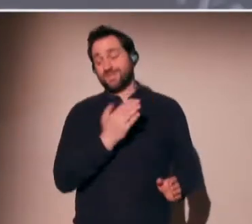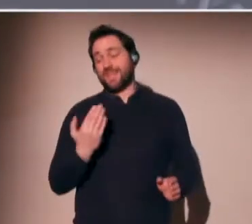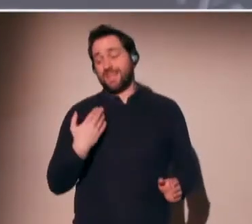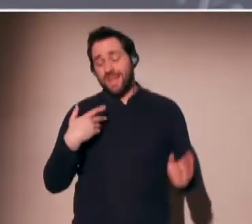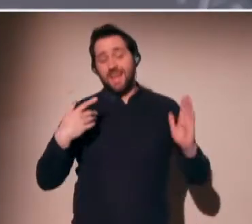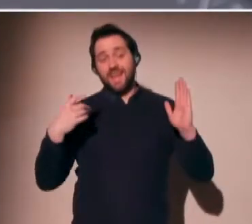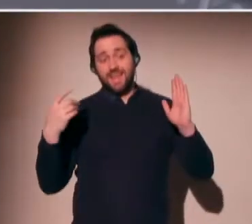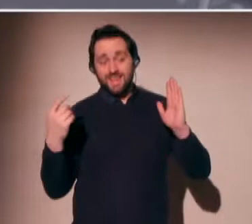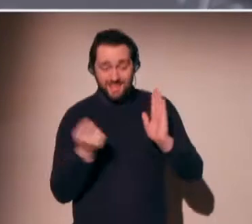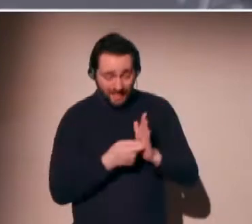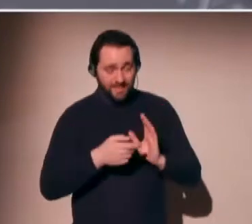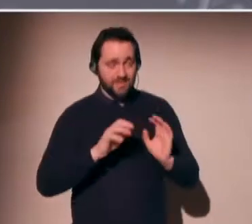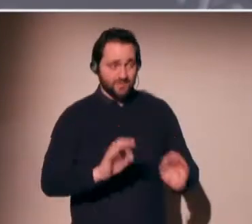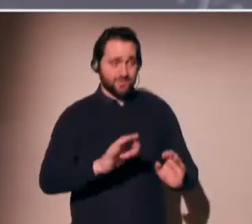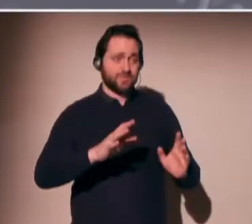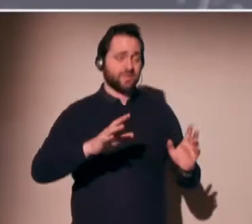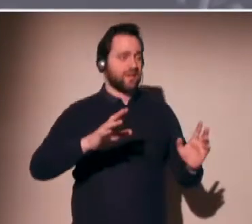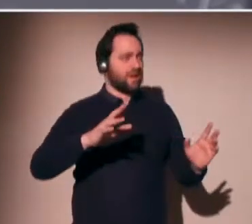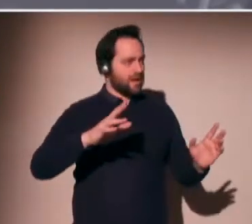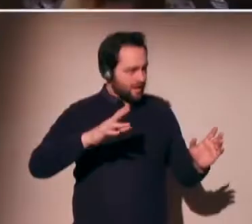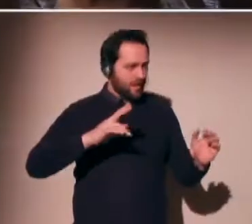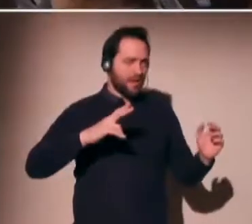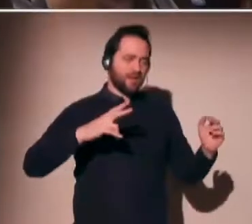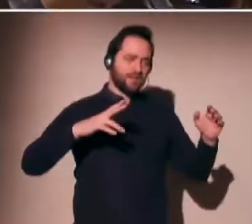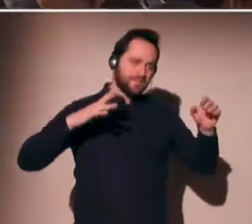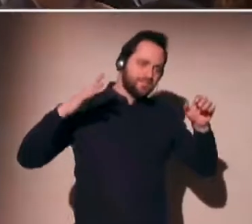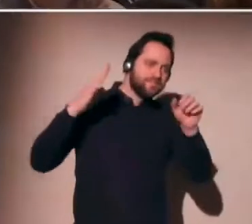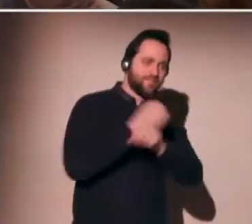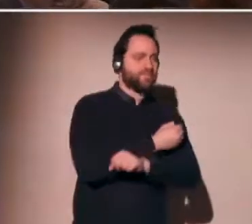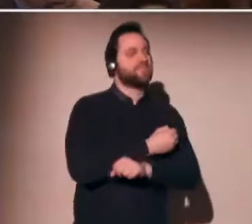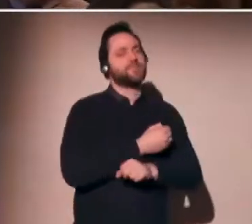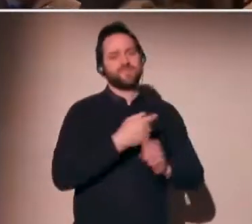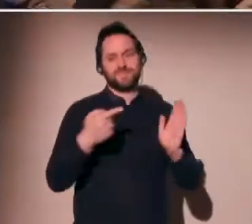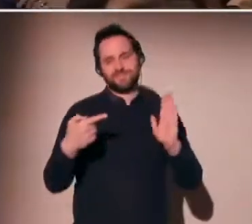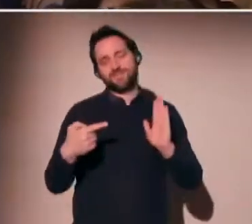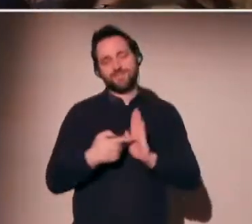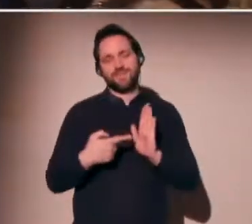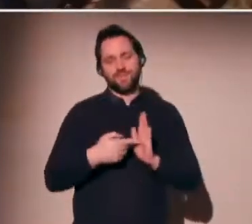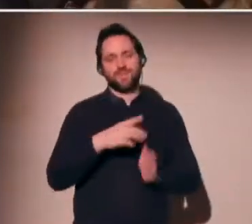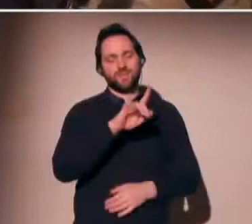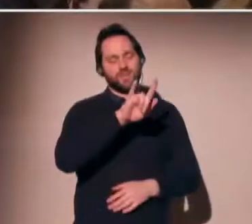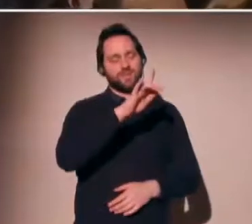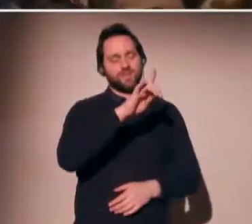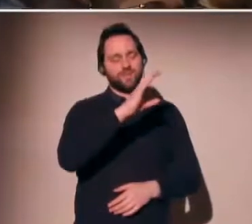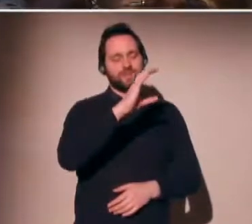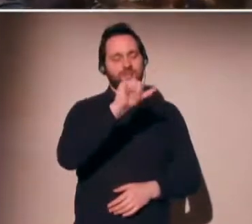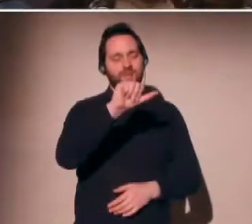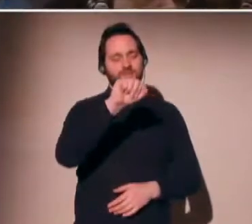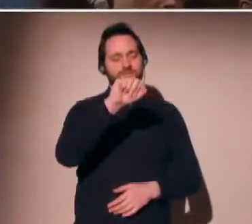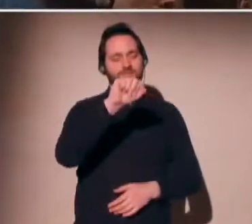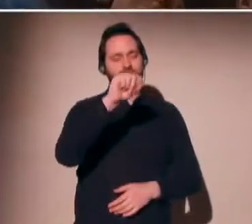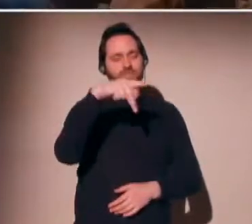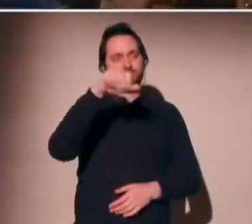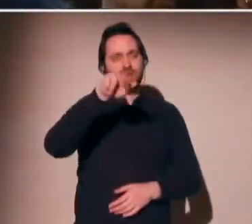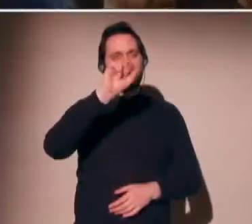consciences publiques. Et c'est arrivé avec Kasparov quand il a perdu contre Deep Blue. Ça n'était pas une révolution